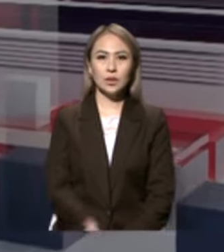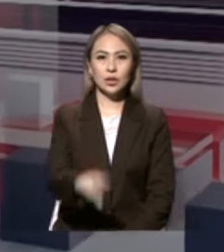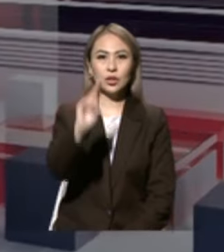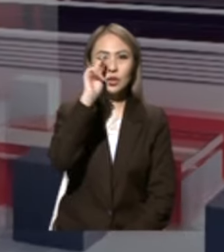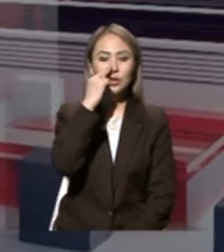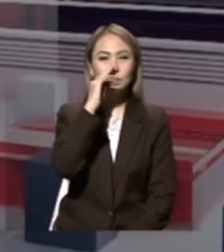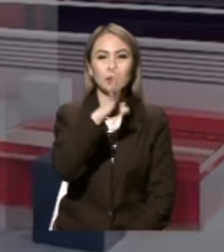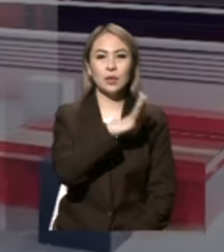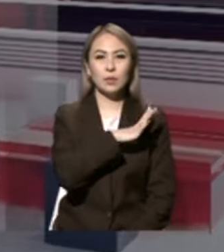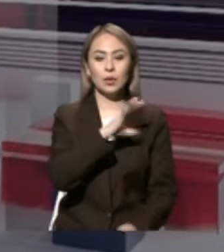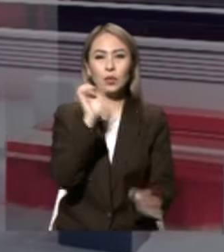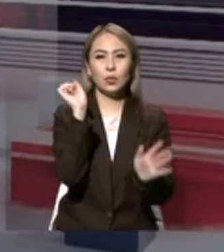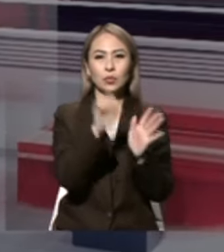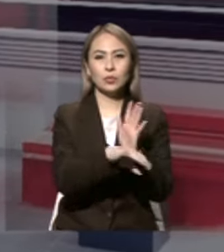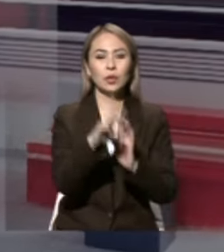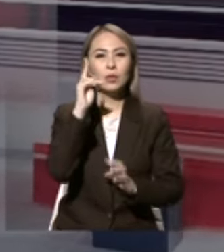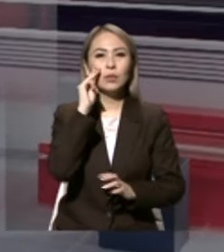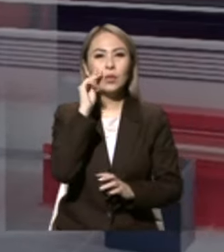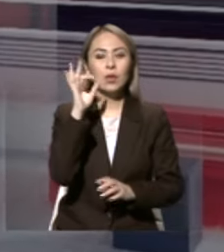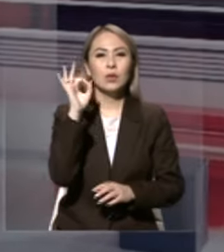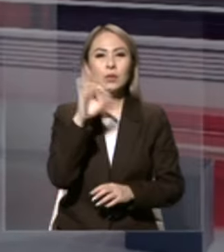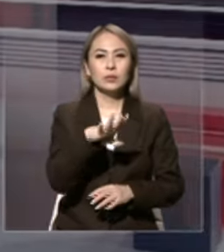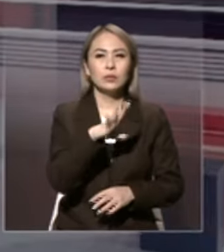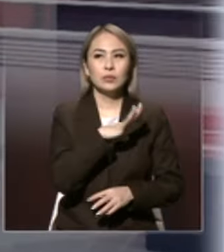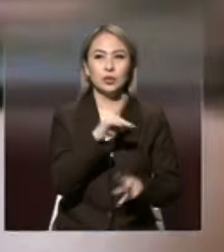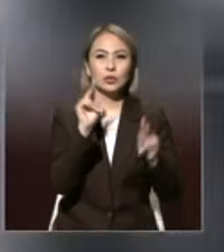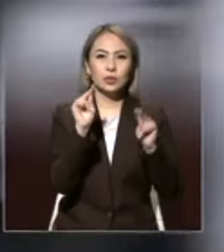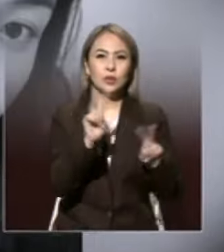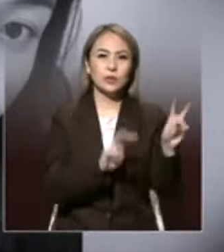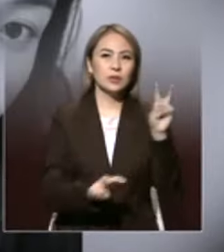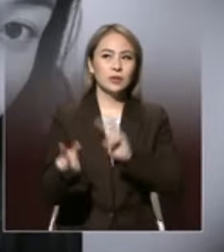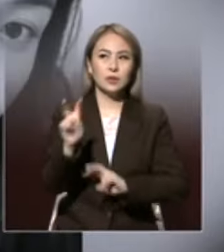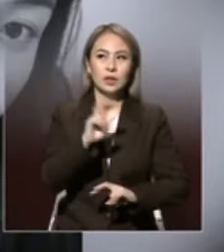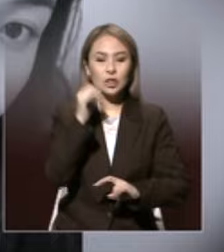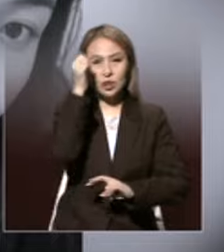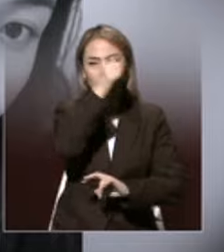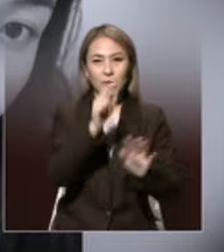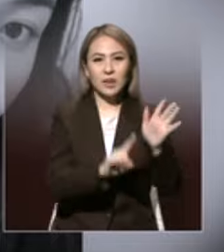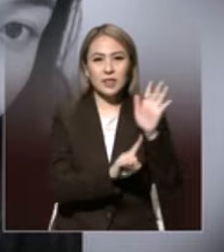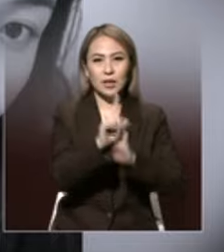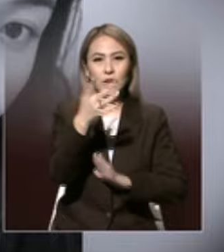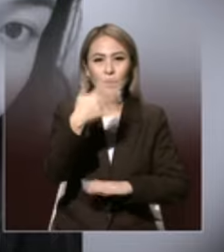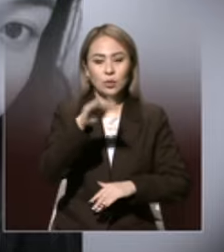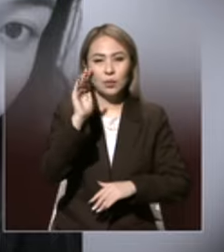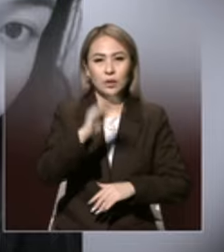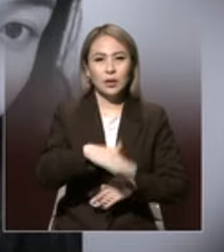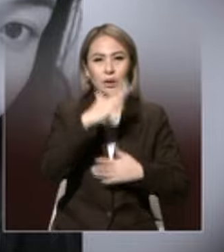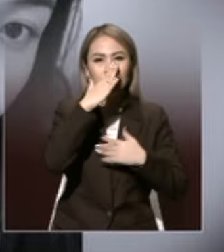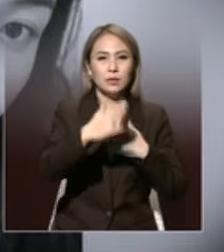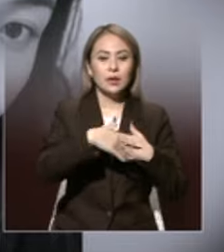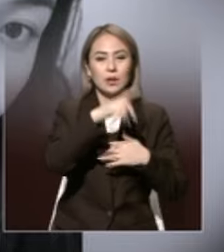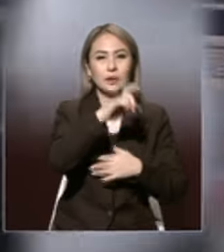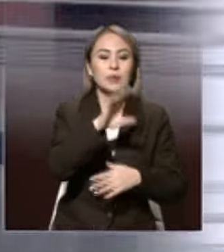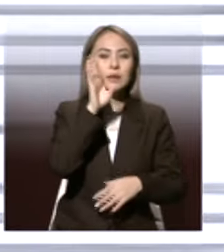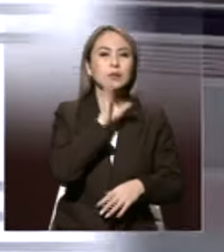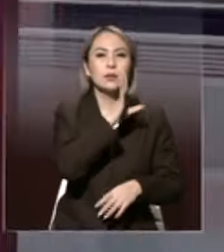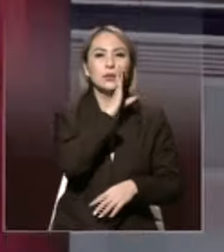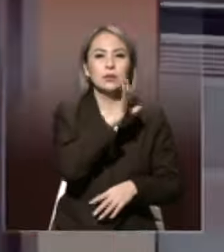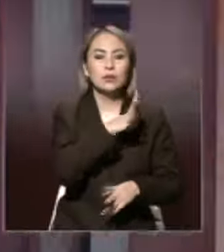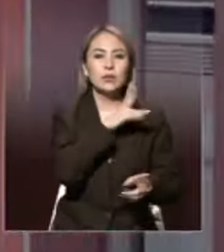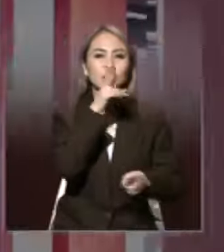Шымкентте күйеуінің қолынан көз жұмды деген келіншектің анасы әділдік іздейді. Жыл басынан бері 50 мыңнан астам қыз келіншек полицияға